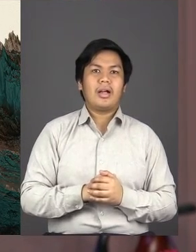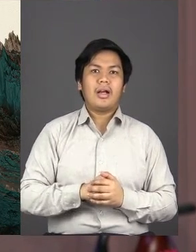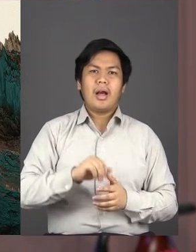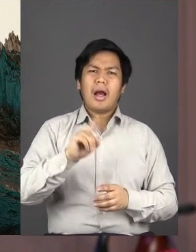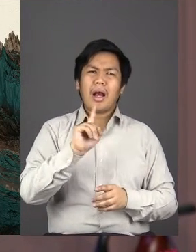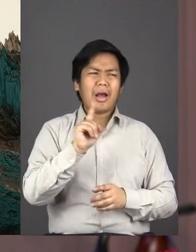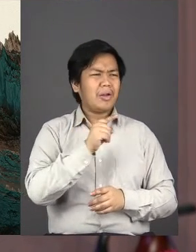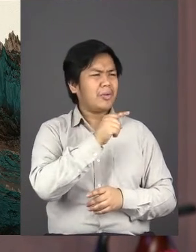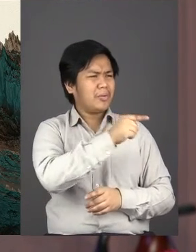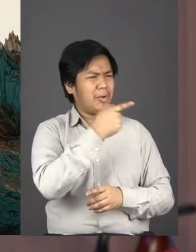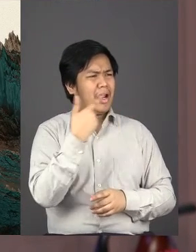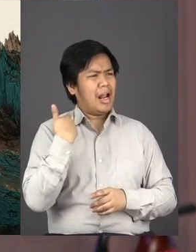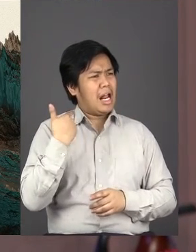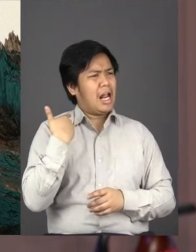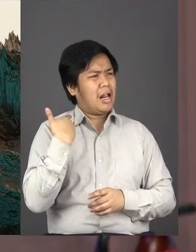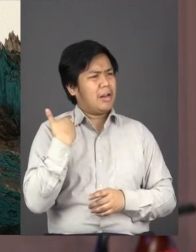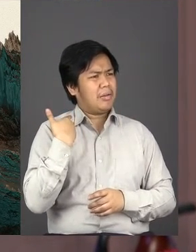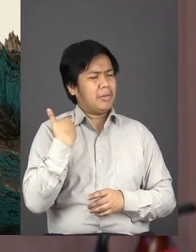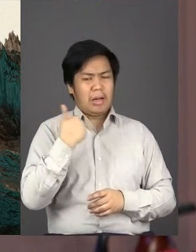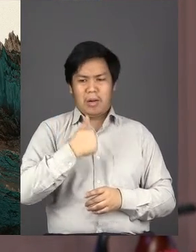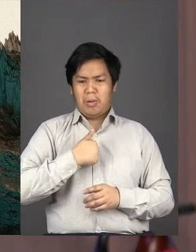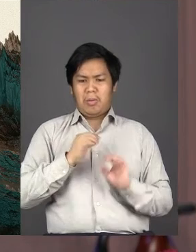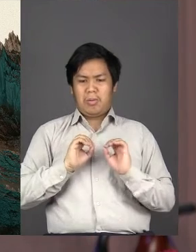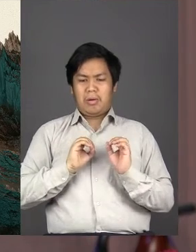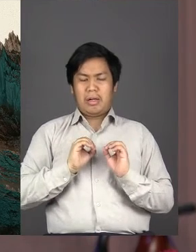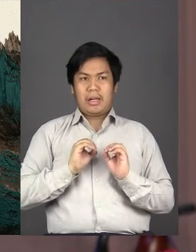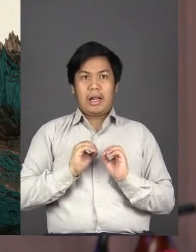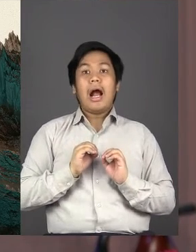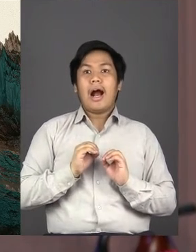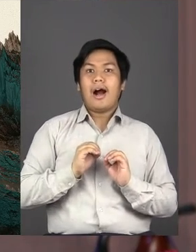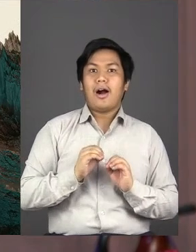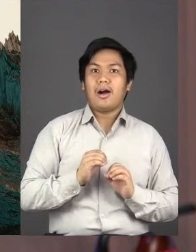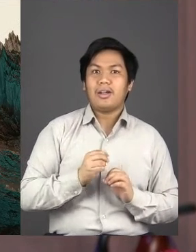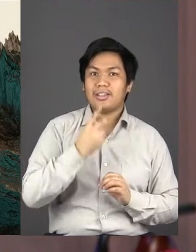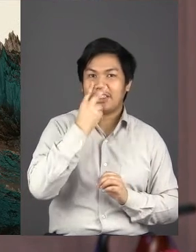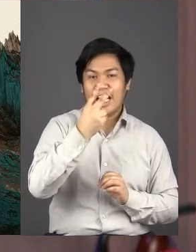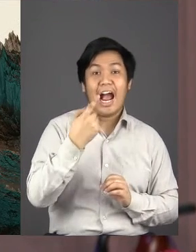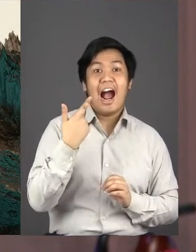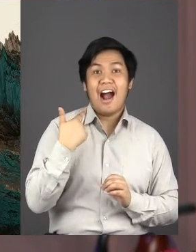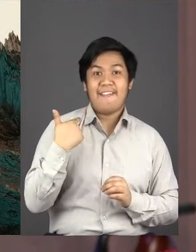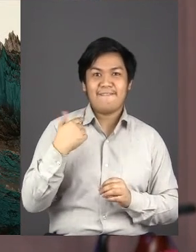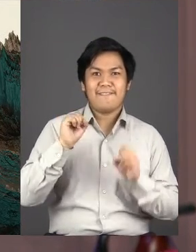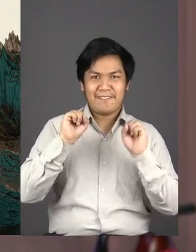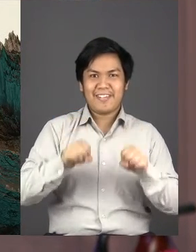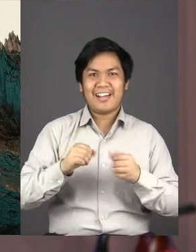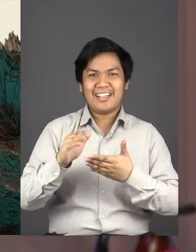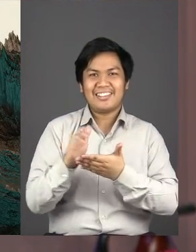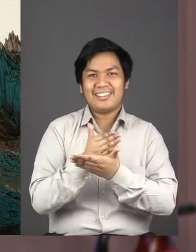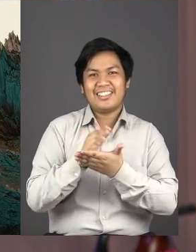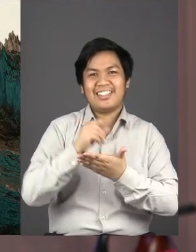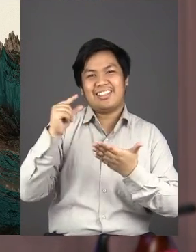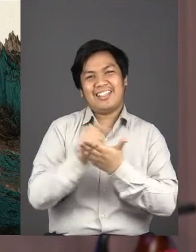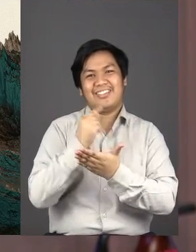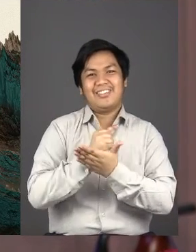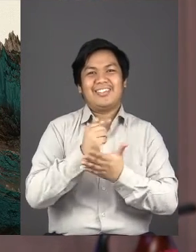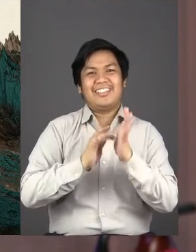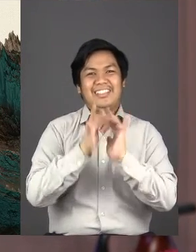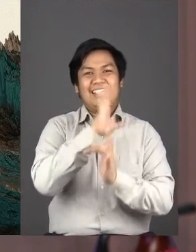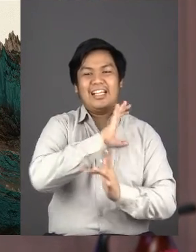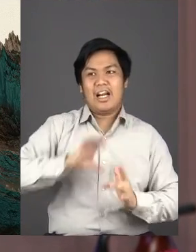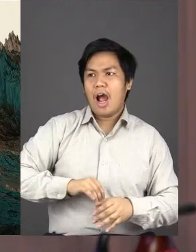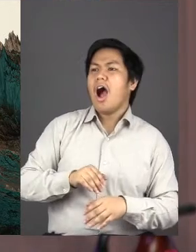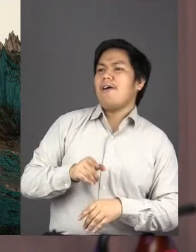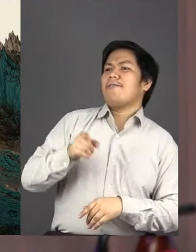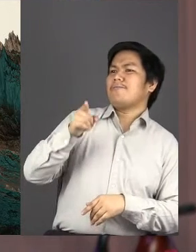kami? Yun. Opportunity po na ipangaral ang gospel ng Panginoon, na tawagin sila